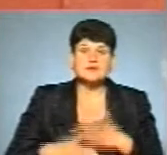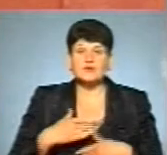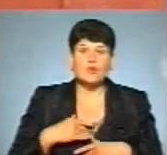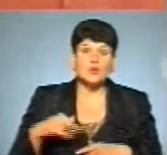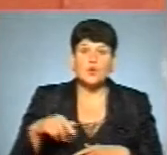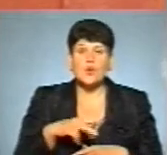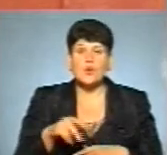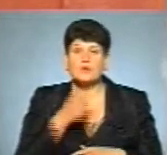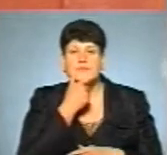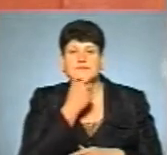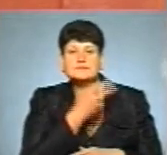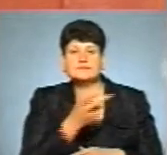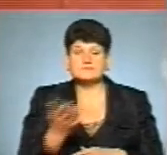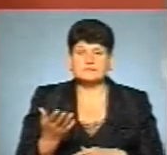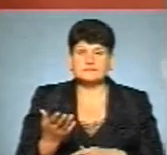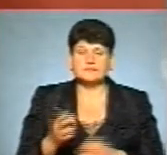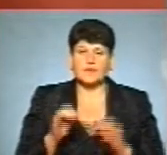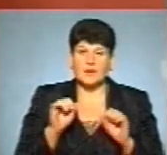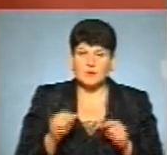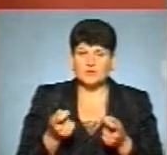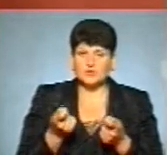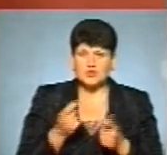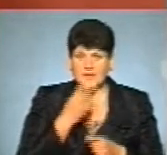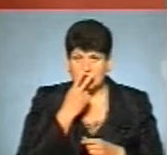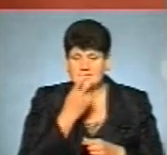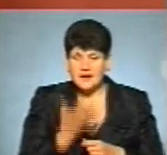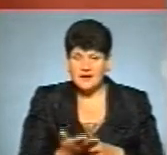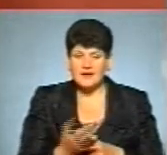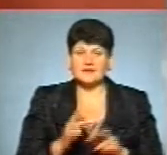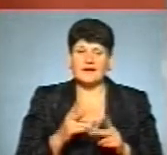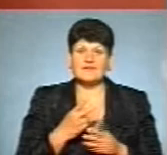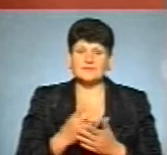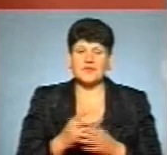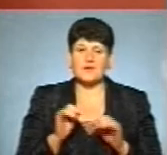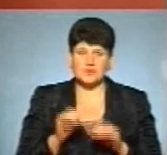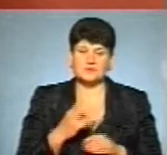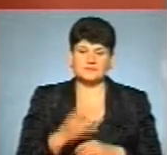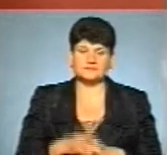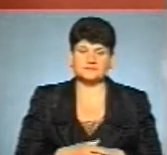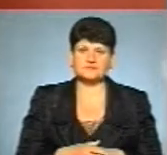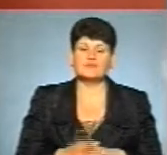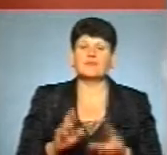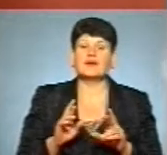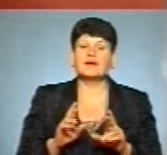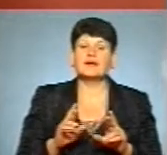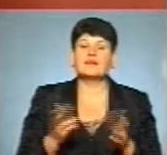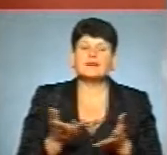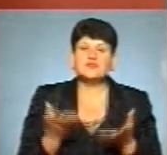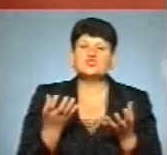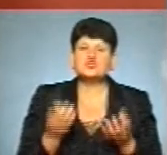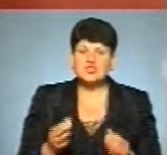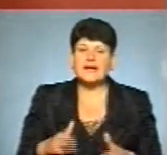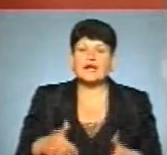такі онлайн-екскурсії. Принаймні, можна трохи призаглянути, так, як воно виглядає. Так, можна подивитися, як воно виглядає. Які ще рекомендації,